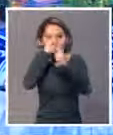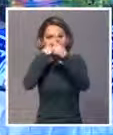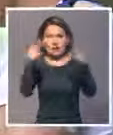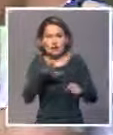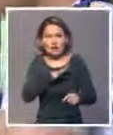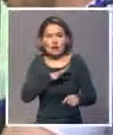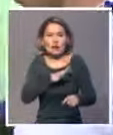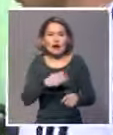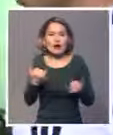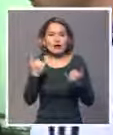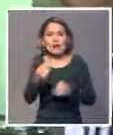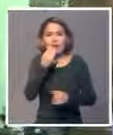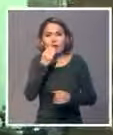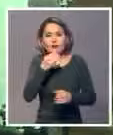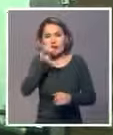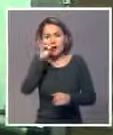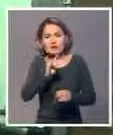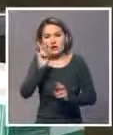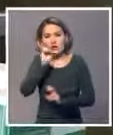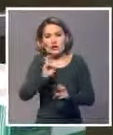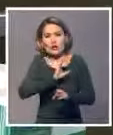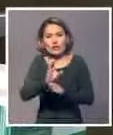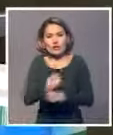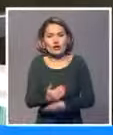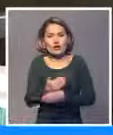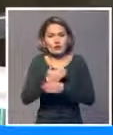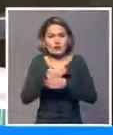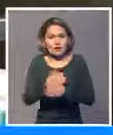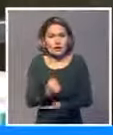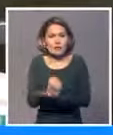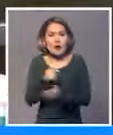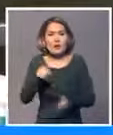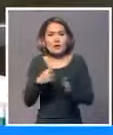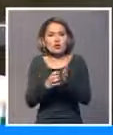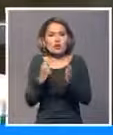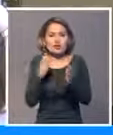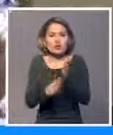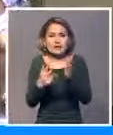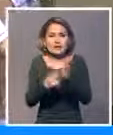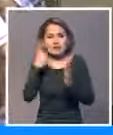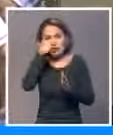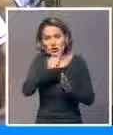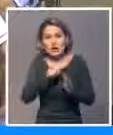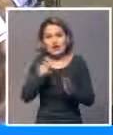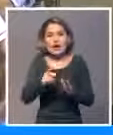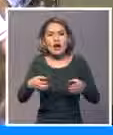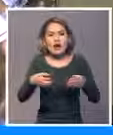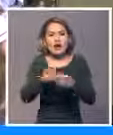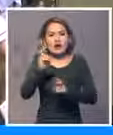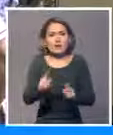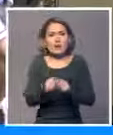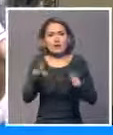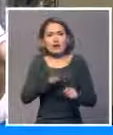Астана өнім акционерлік қоғамы қолдады. Компания 1998 жылы құрылған. Сүт өнімдерін шығарумен айналысатын мекеме